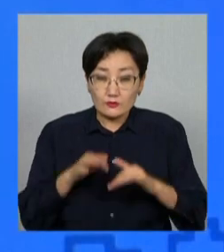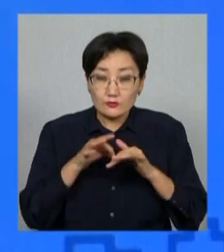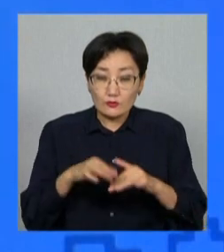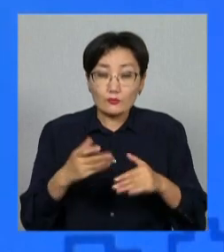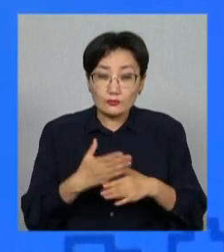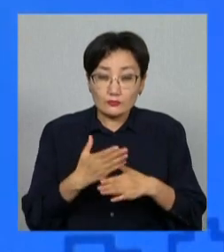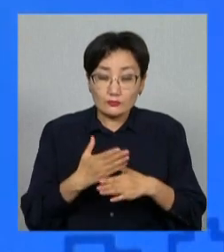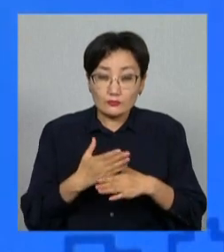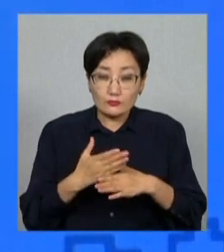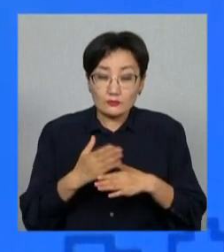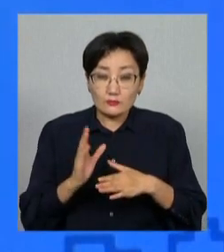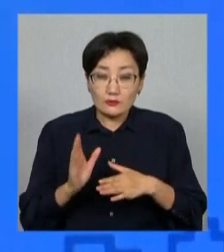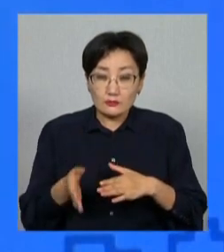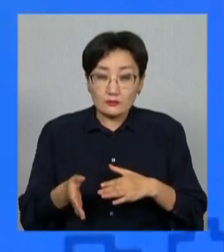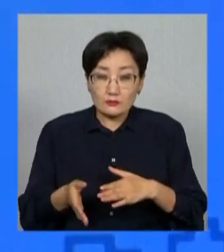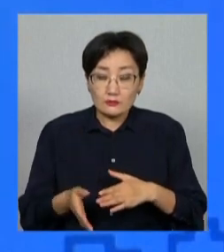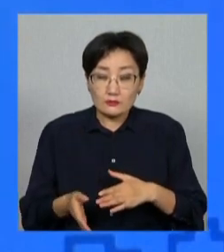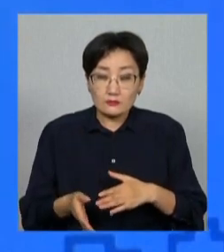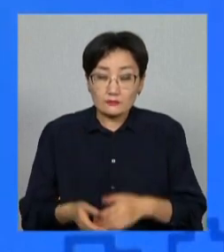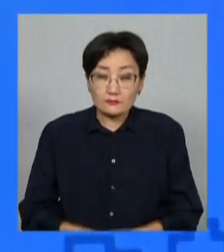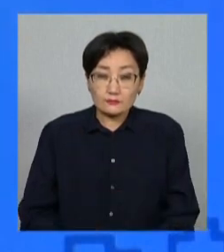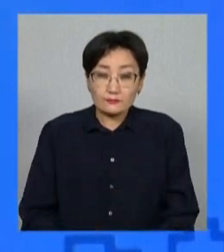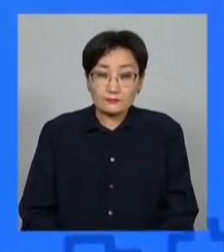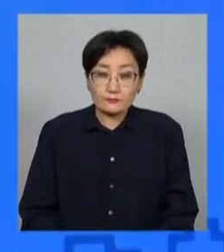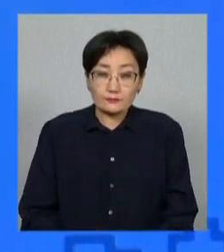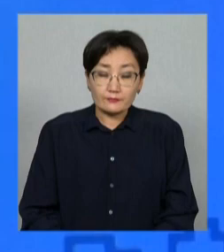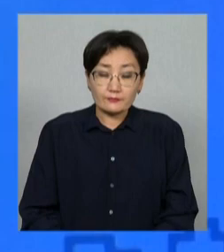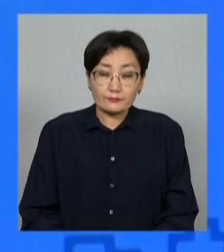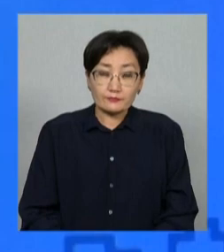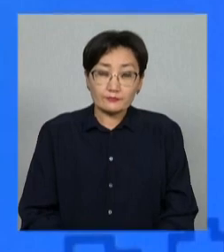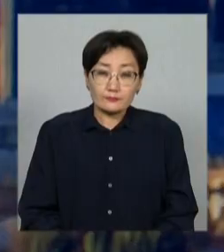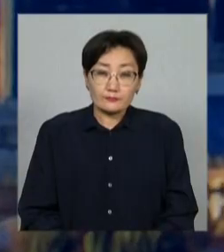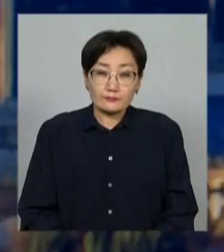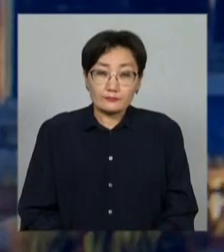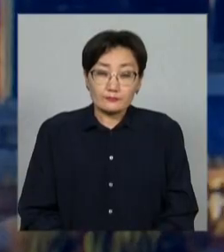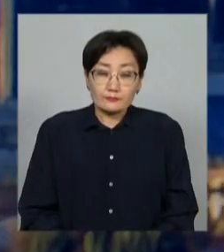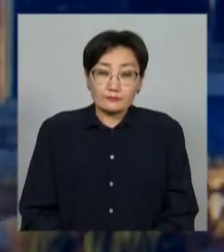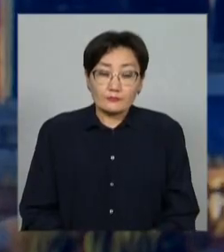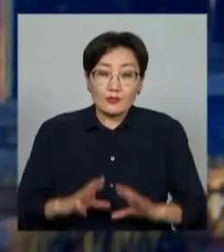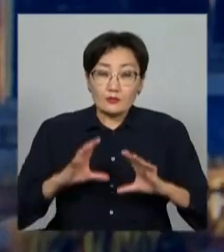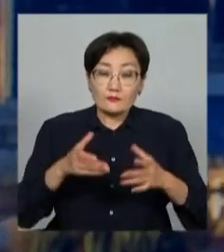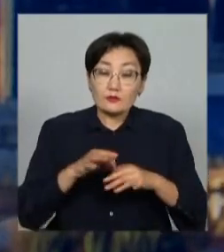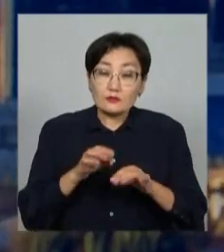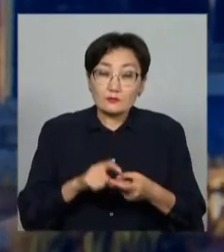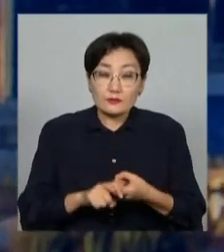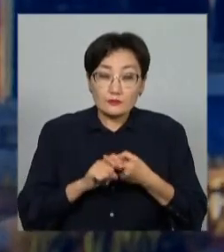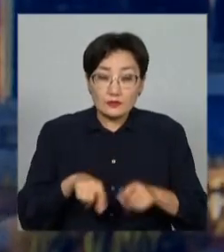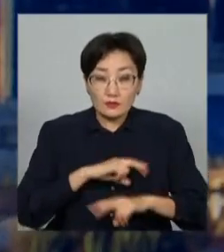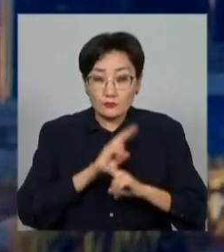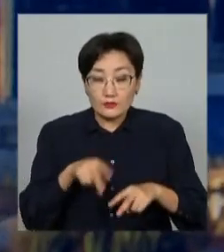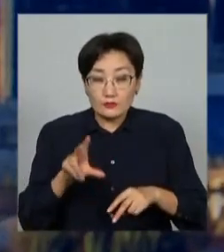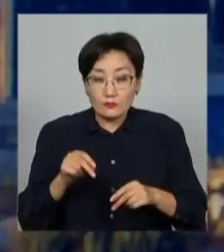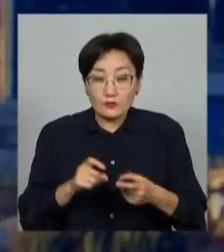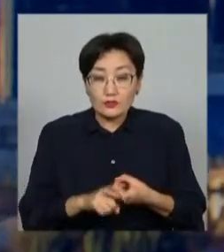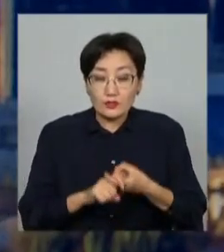өтуге мүмкіндік көмек көрсете алады. Әлемде коронавирустан қайтыс болғандар